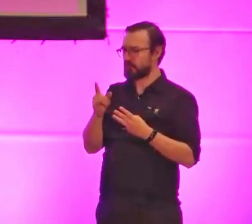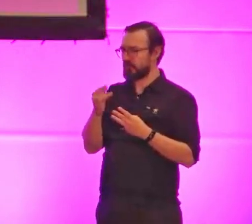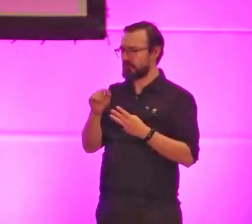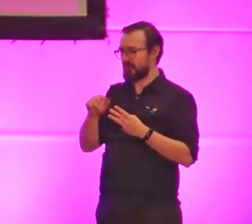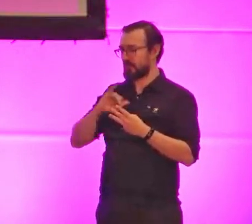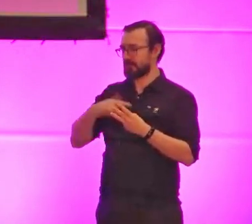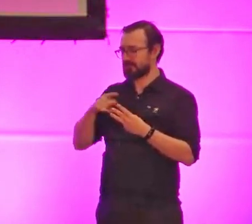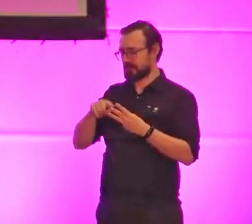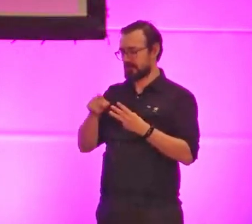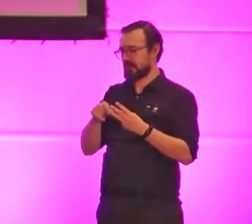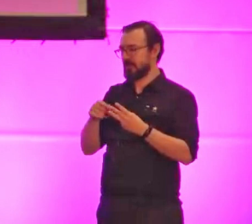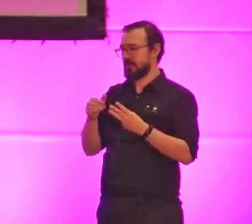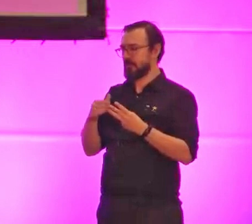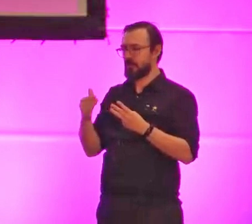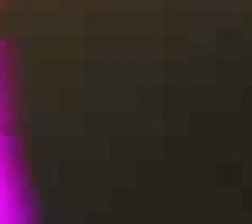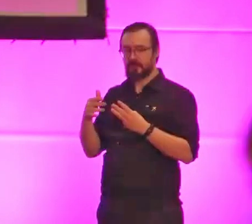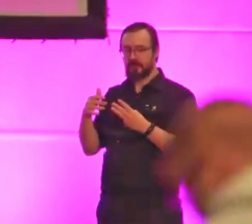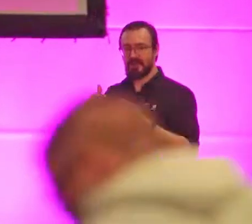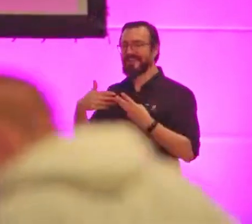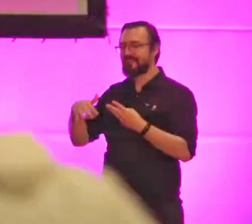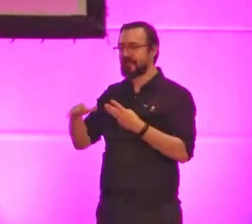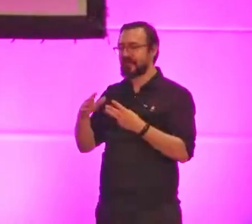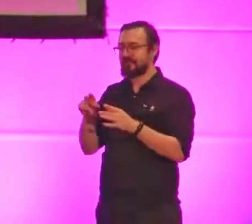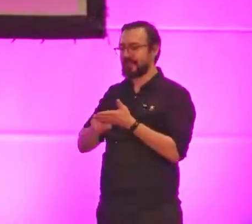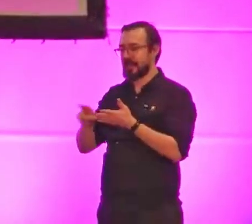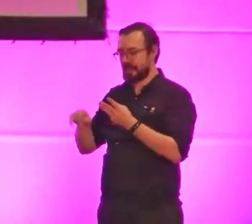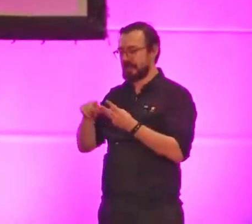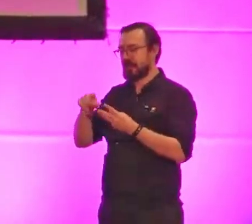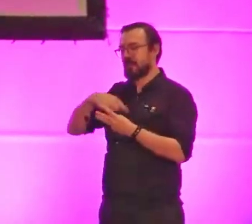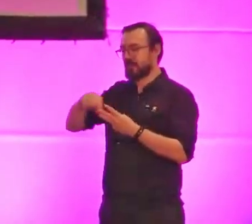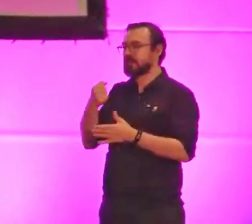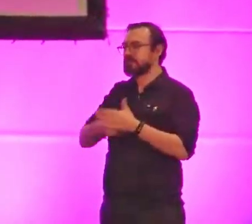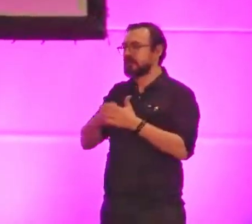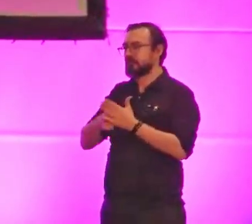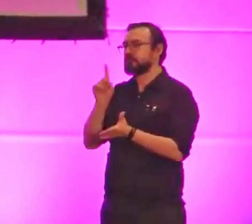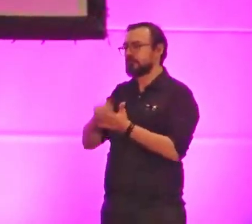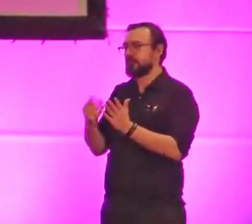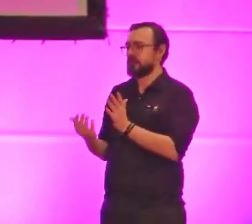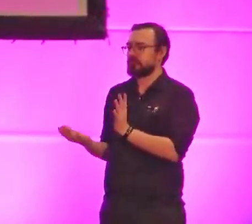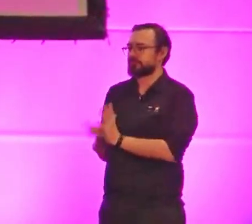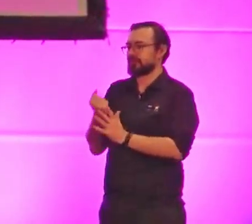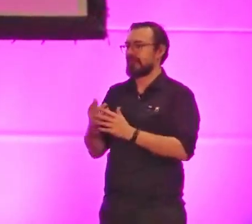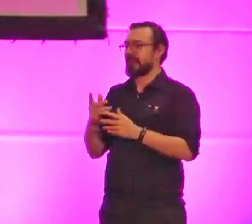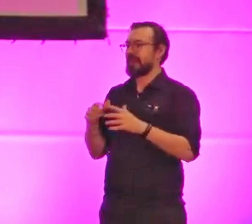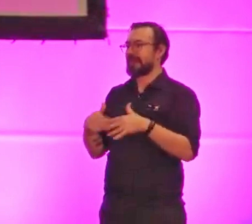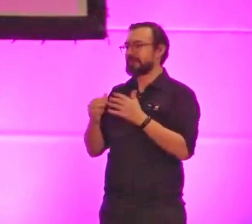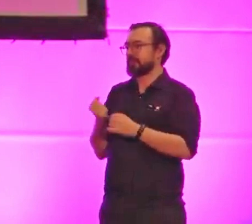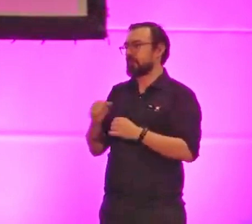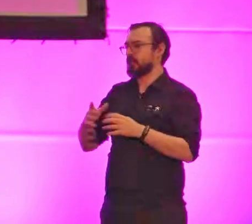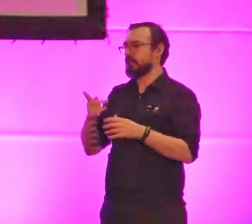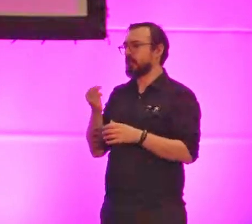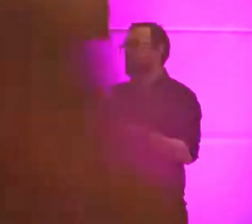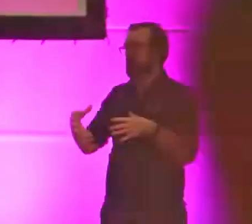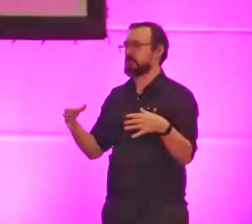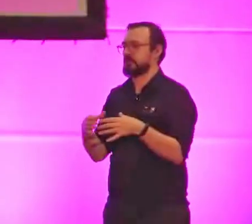och Per Lilja från Invandrarverket. Vi kämpade för att försöka få en krigsbrottskommission.